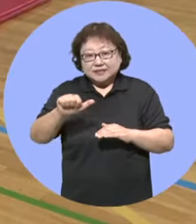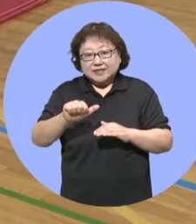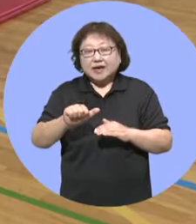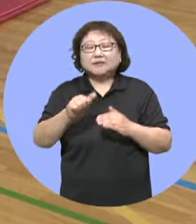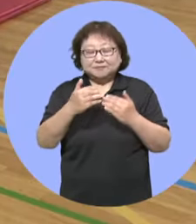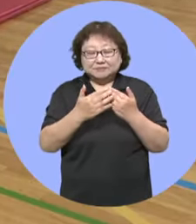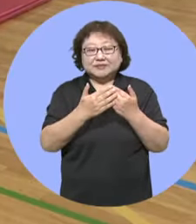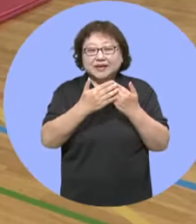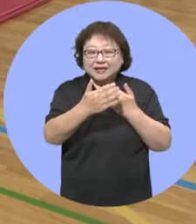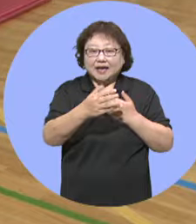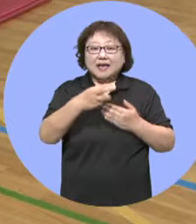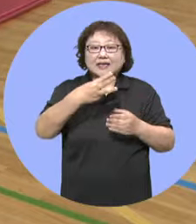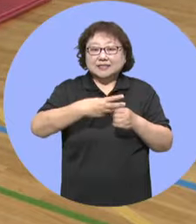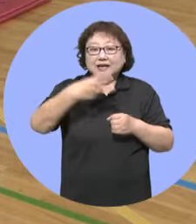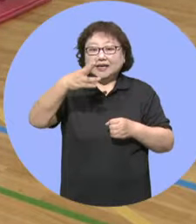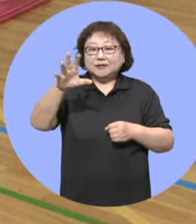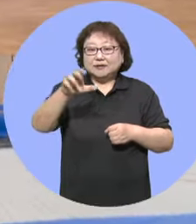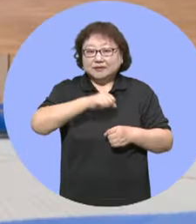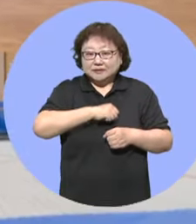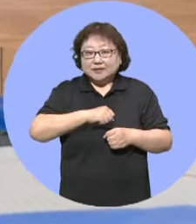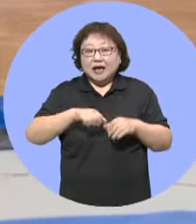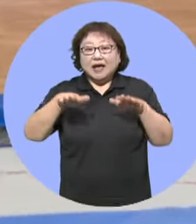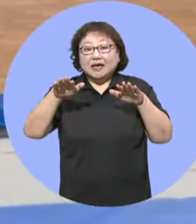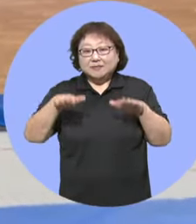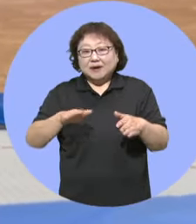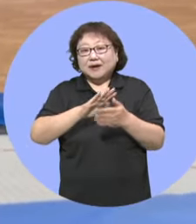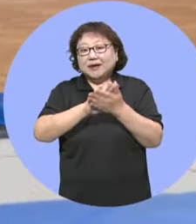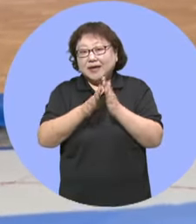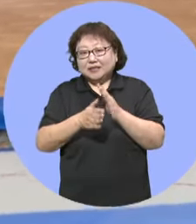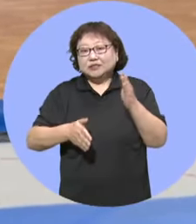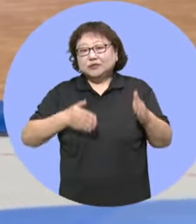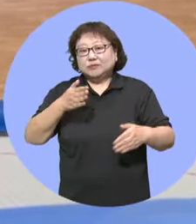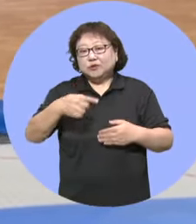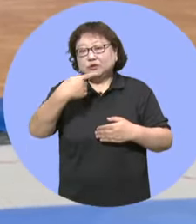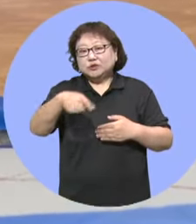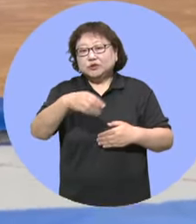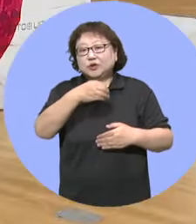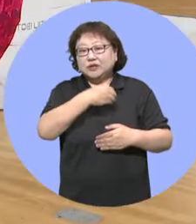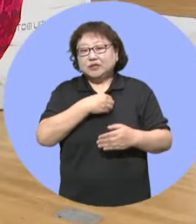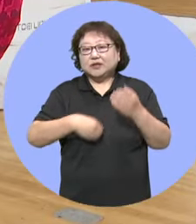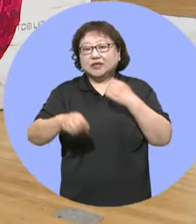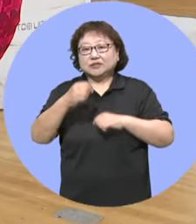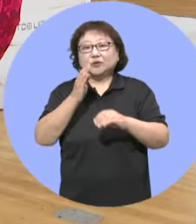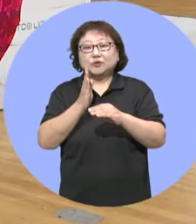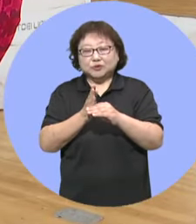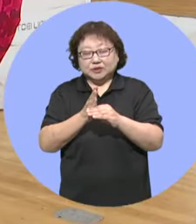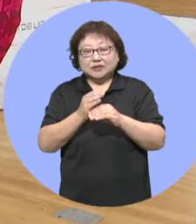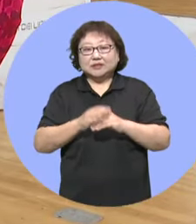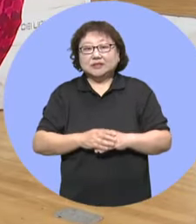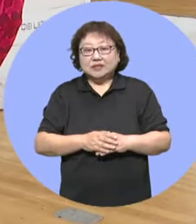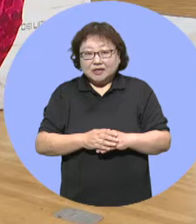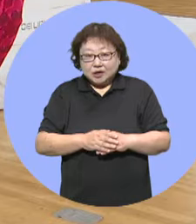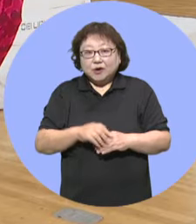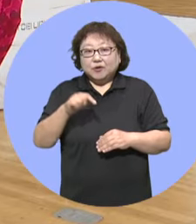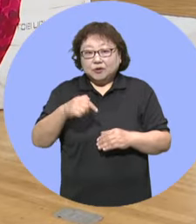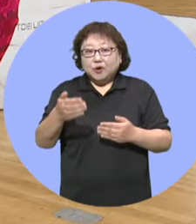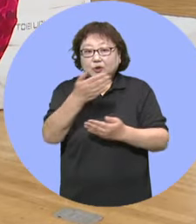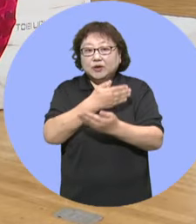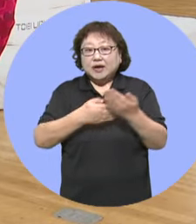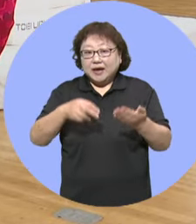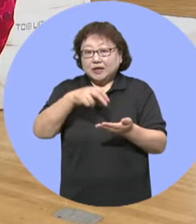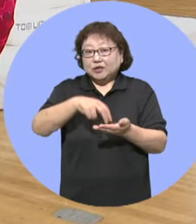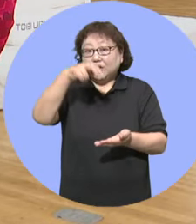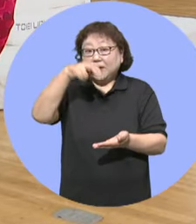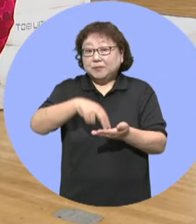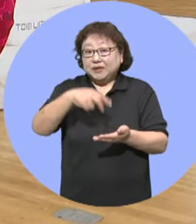で、現在は県スポーツ指導員としても活動しています。 山田選手、このふれあいトランポリン教